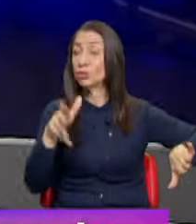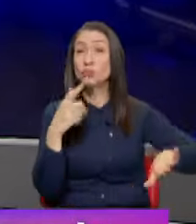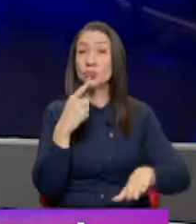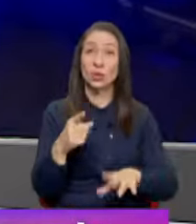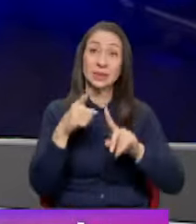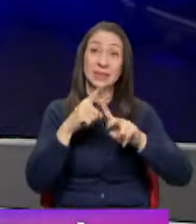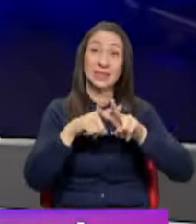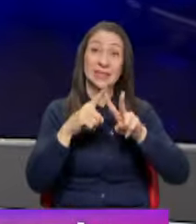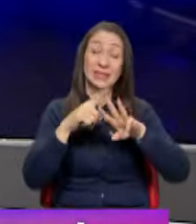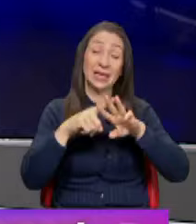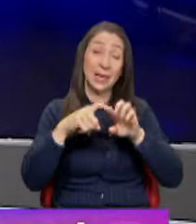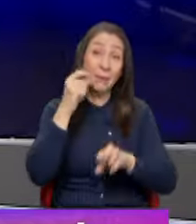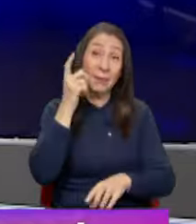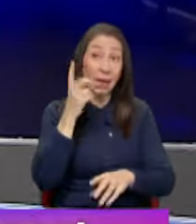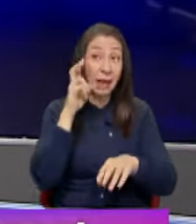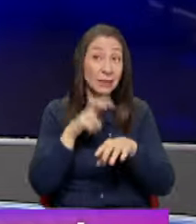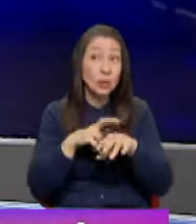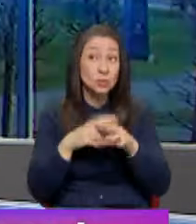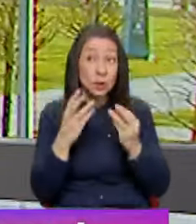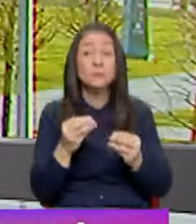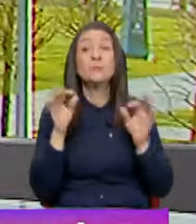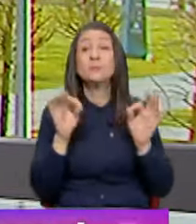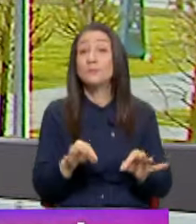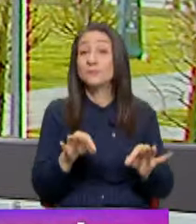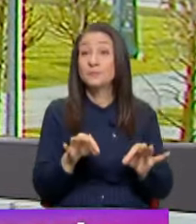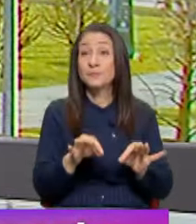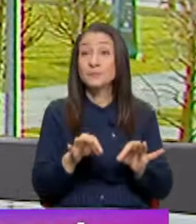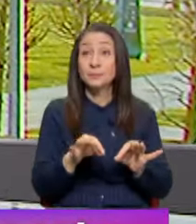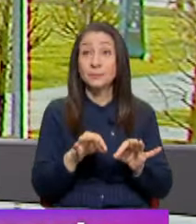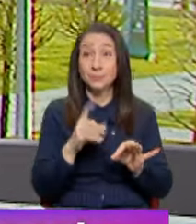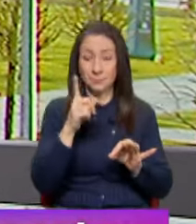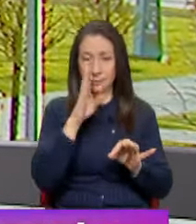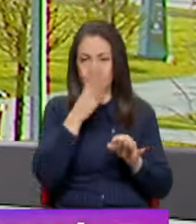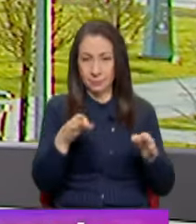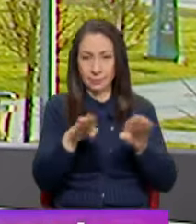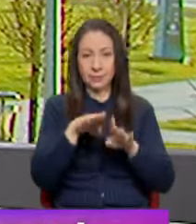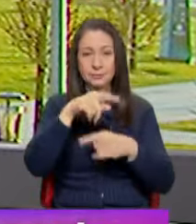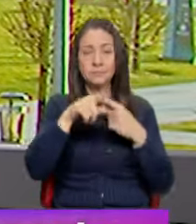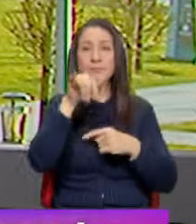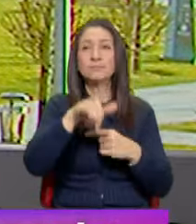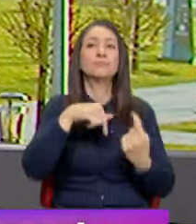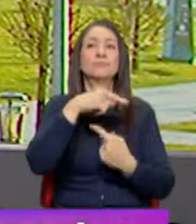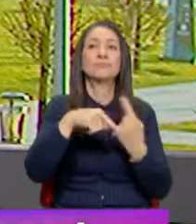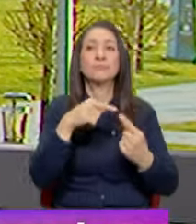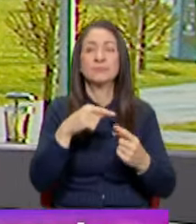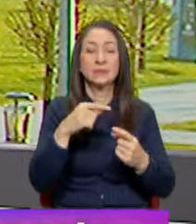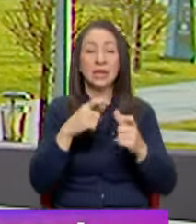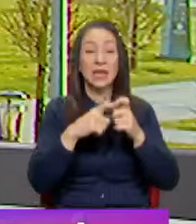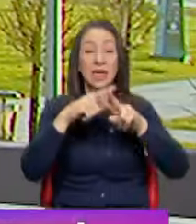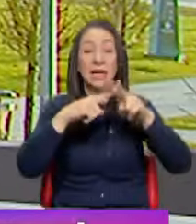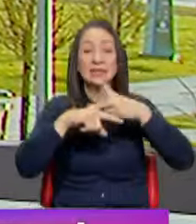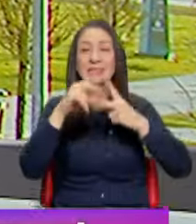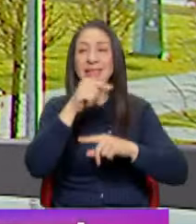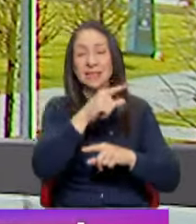Taner Demirer hatırlatmış Olum ve şimdi eee bir adalet arayışı bir hak arayışı gazilerimiz